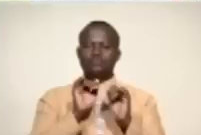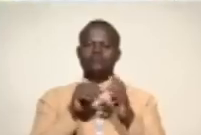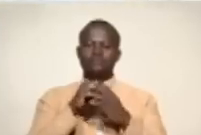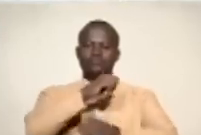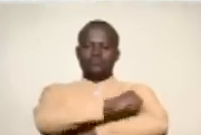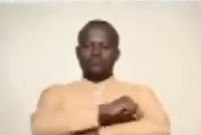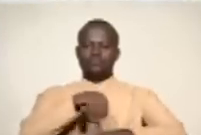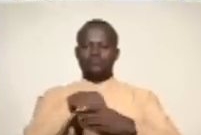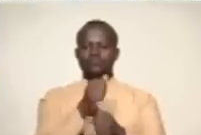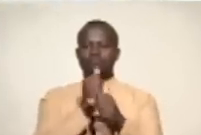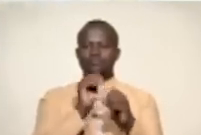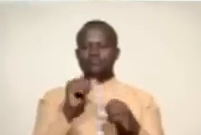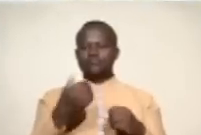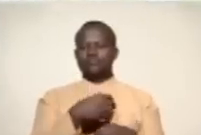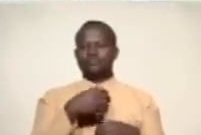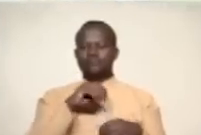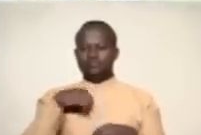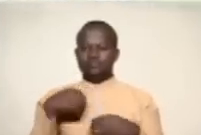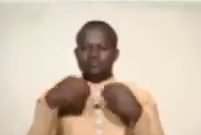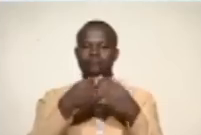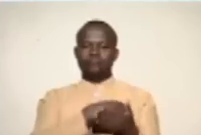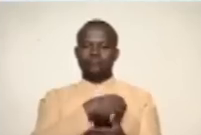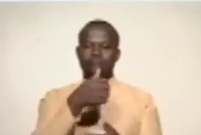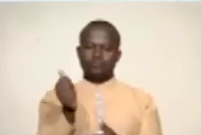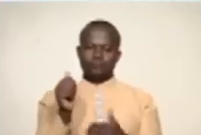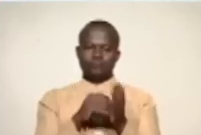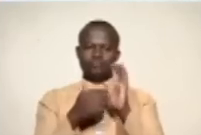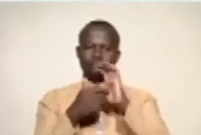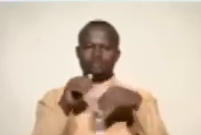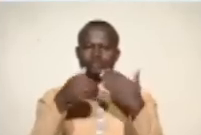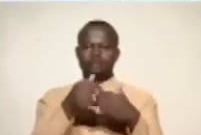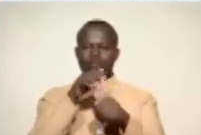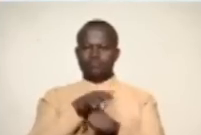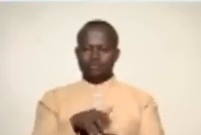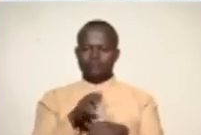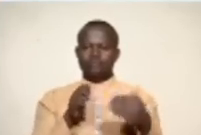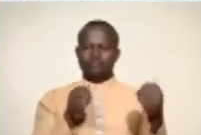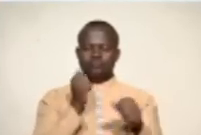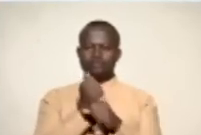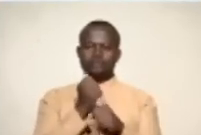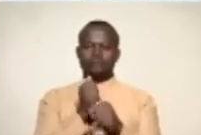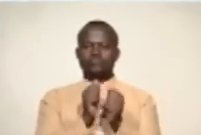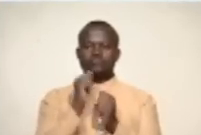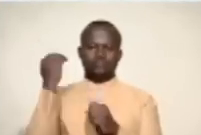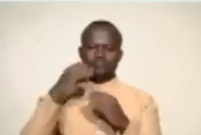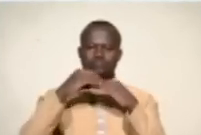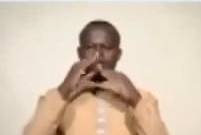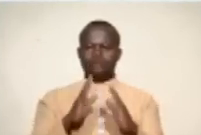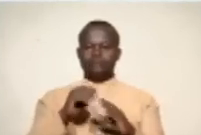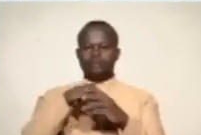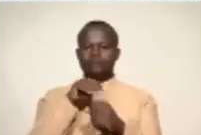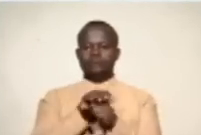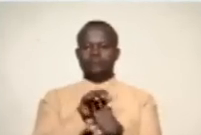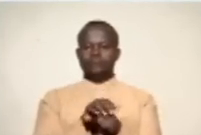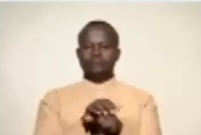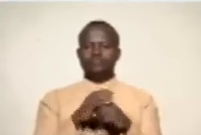no mu kazi, abandi bakanyaga imitungo yabo nk'amasambu n'inka. Yanagaragaje kandi ko iritotezwa byakorwaga n'abari abayobozi barimo cyane